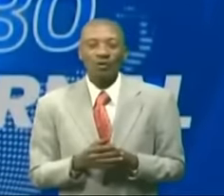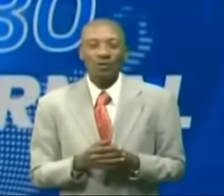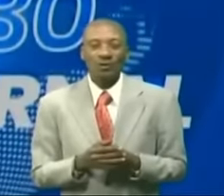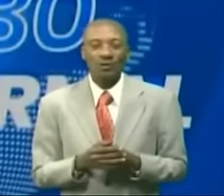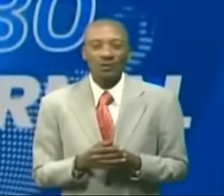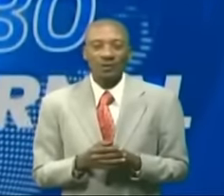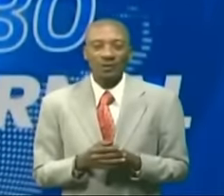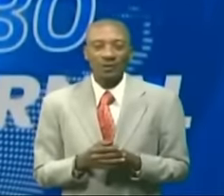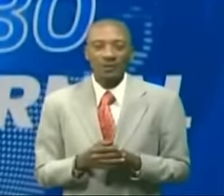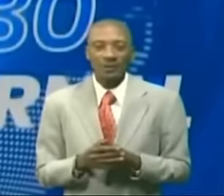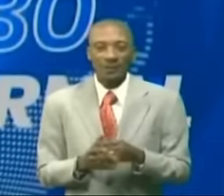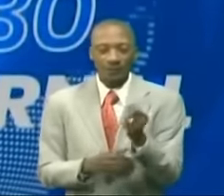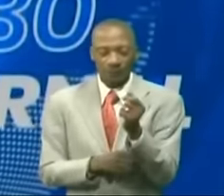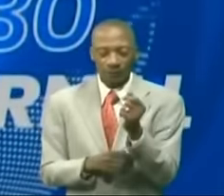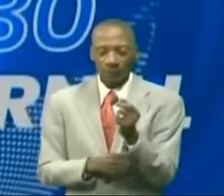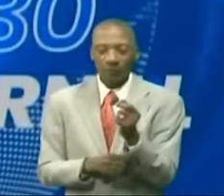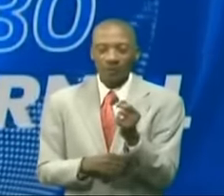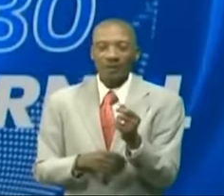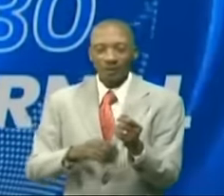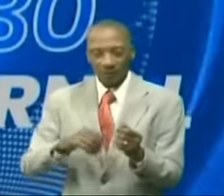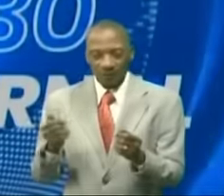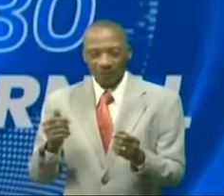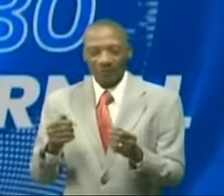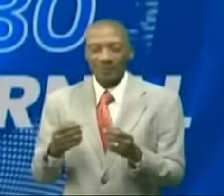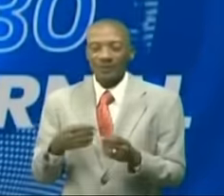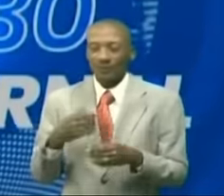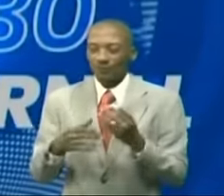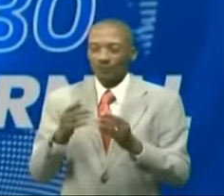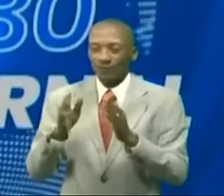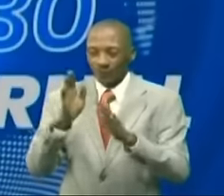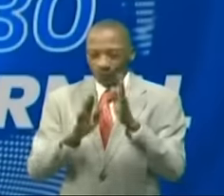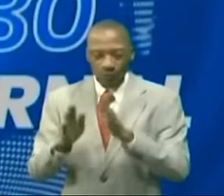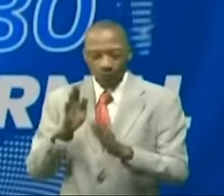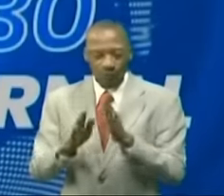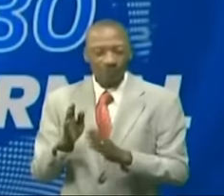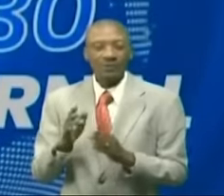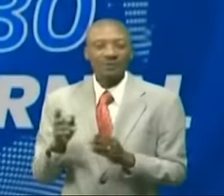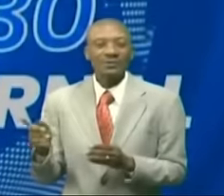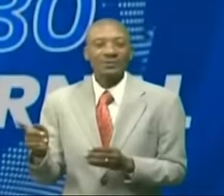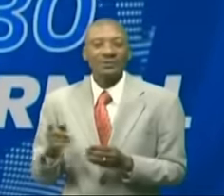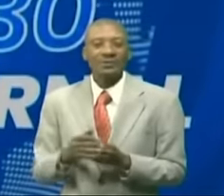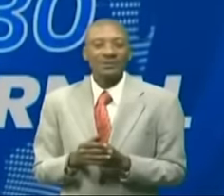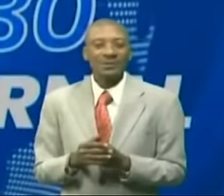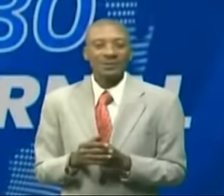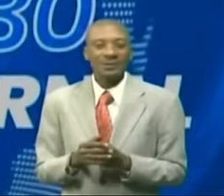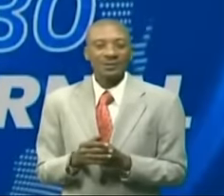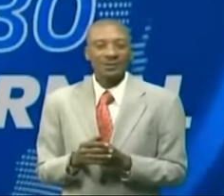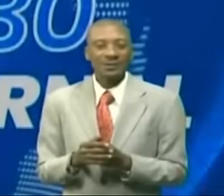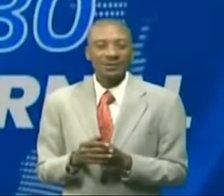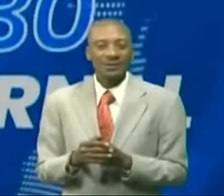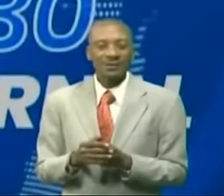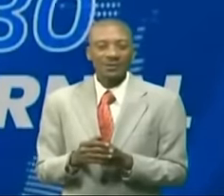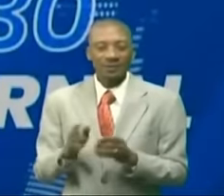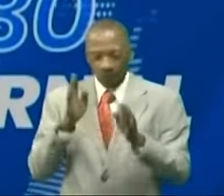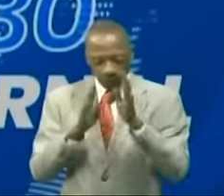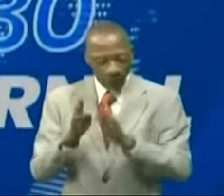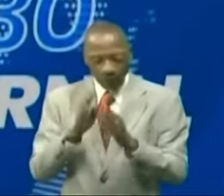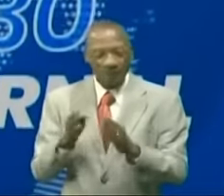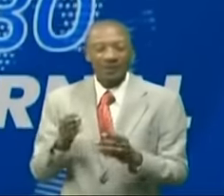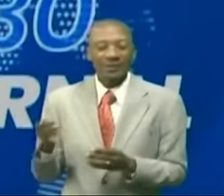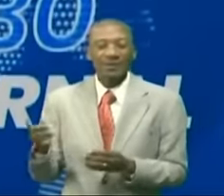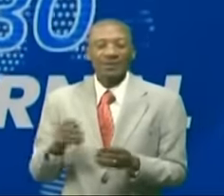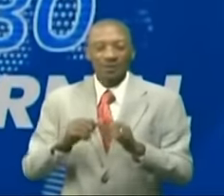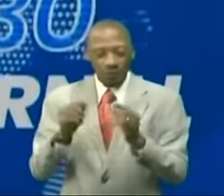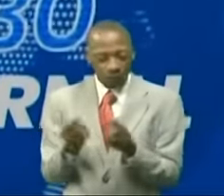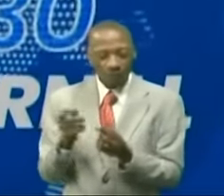à l'ordre public. Dans l'actualité également, Jean-Pierre Liaou et Jacqueline Chabani, respectivement vice-premier ministre de la fonction publique et vice-premier